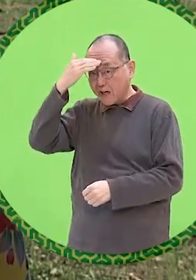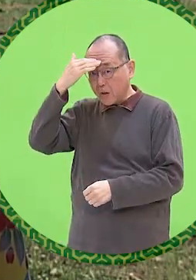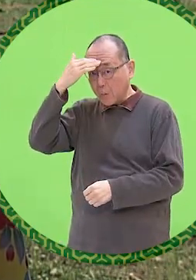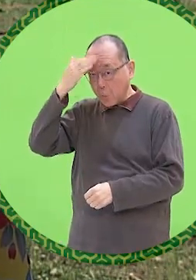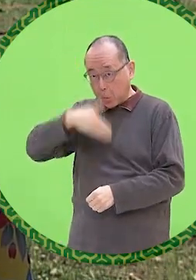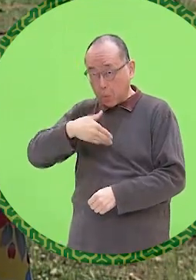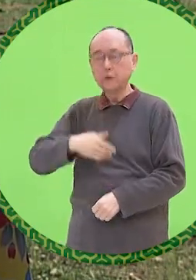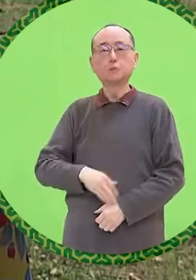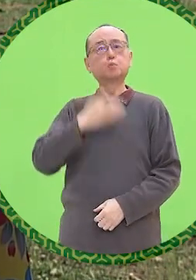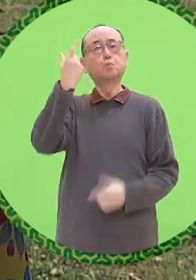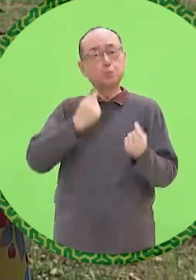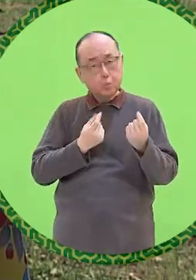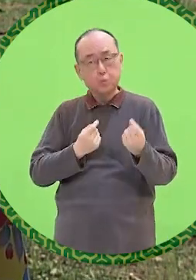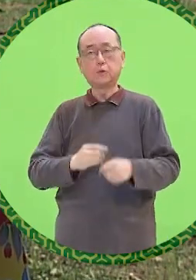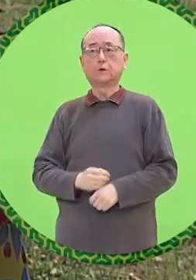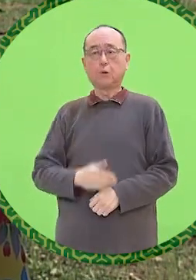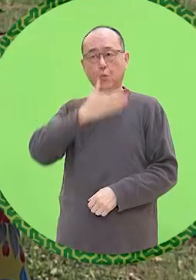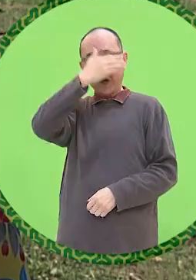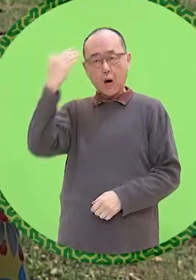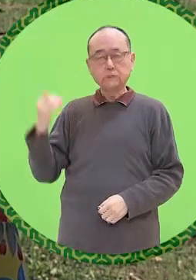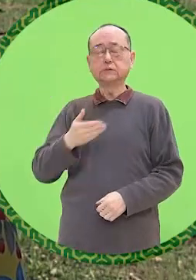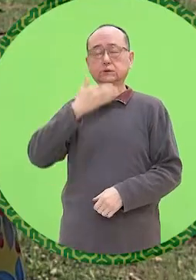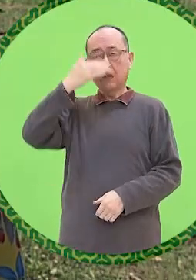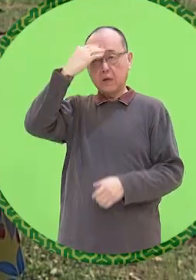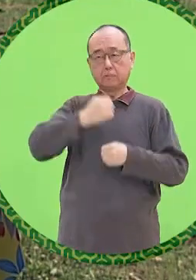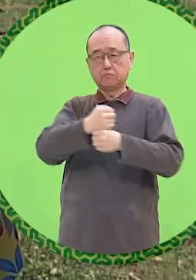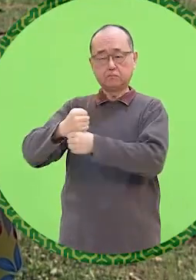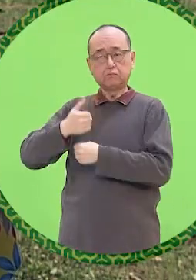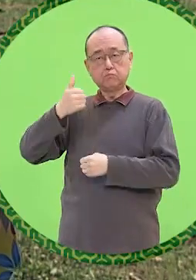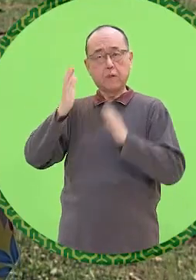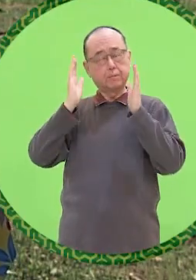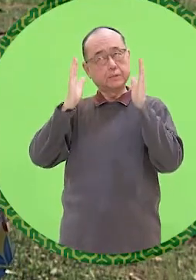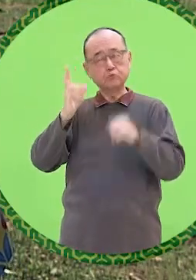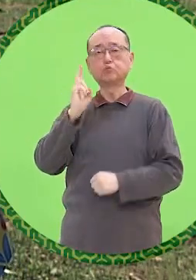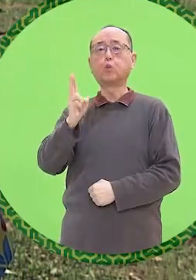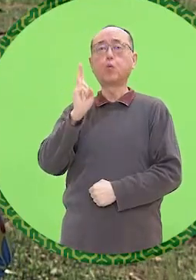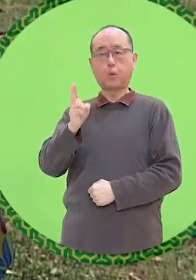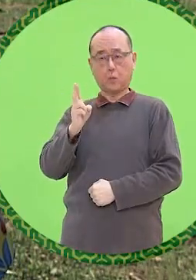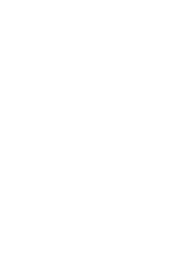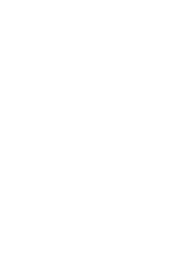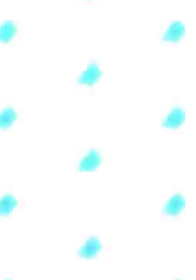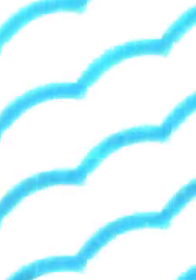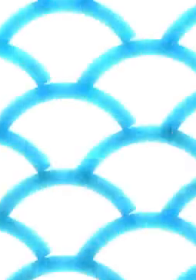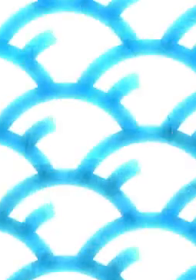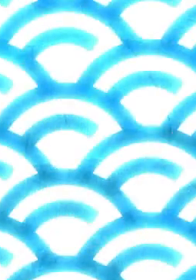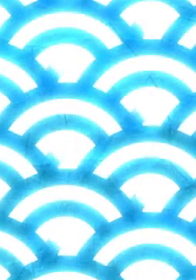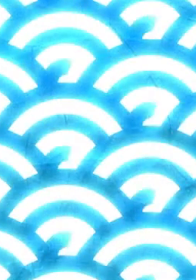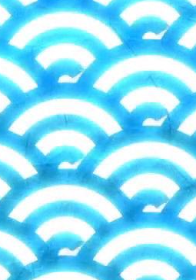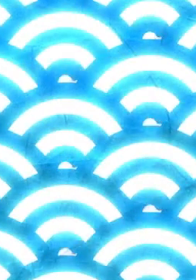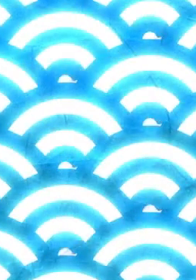け？ そうじゃろ。しかも若い杜氏が頑張っとるそうじゃ。